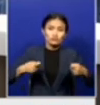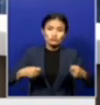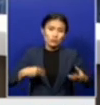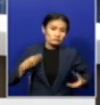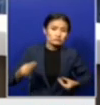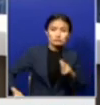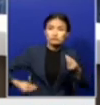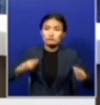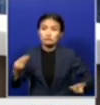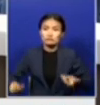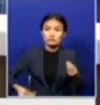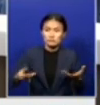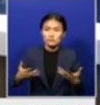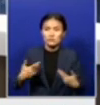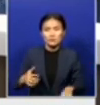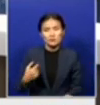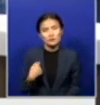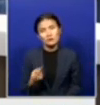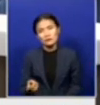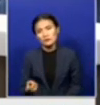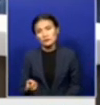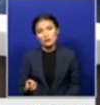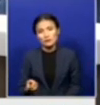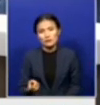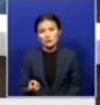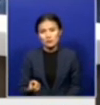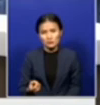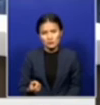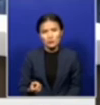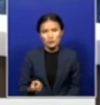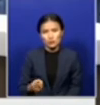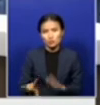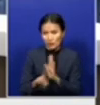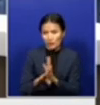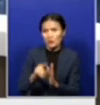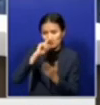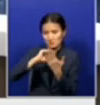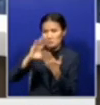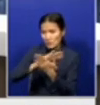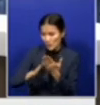ให้กับประเทศชาติในนัยยะสำคัญอันดับหนึ่งนะครับ